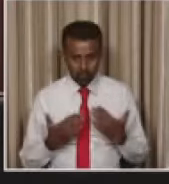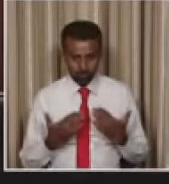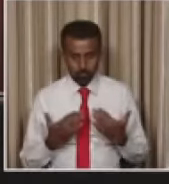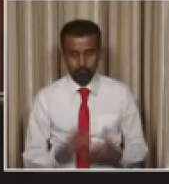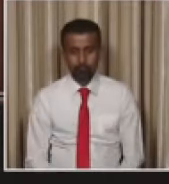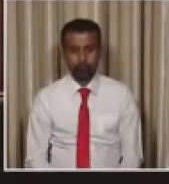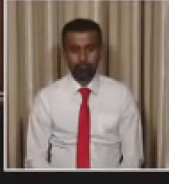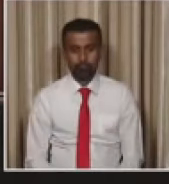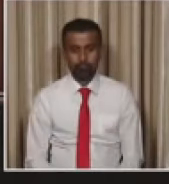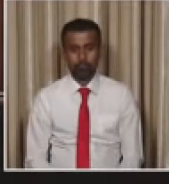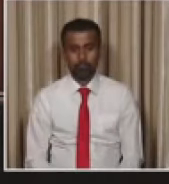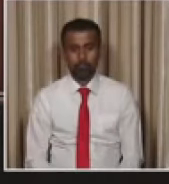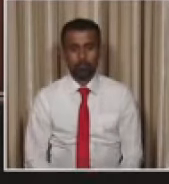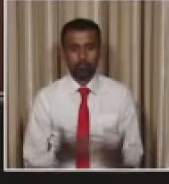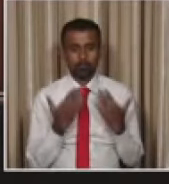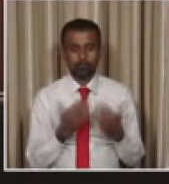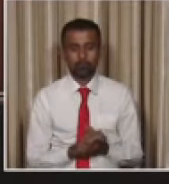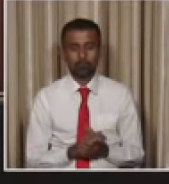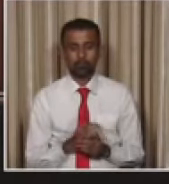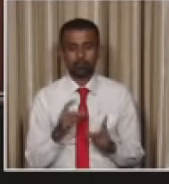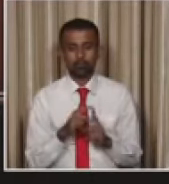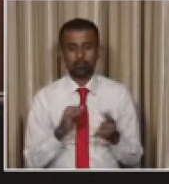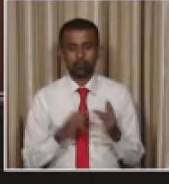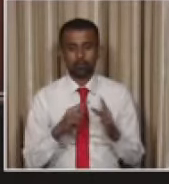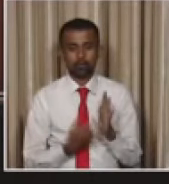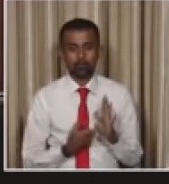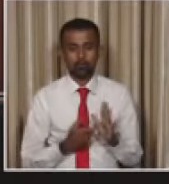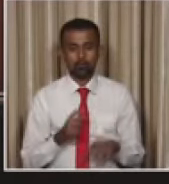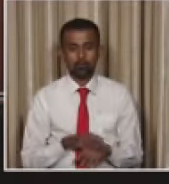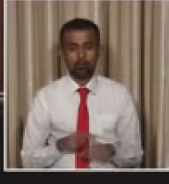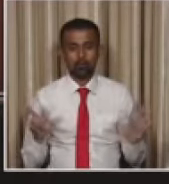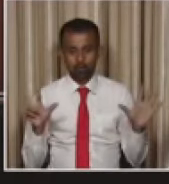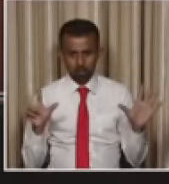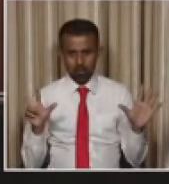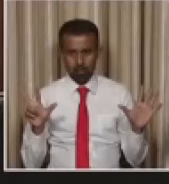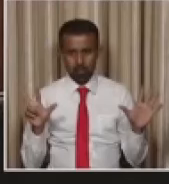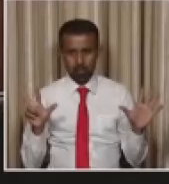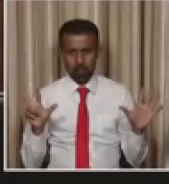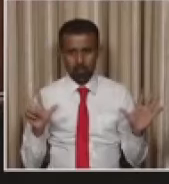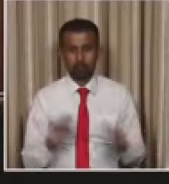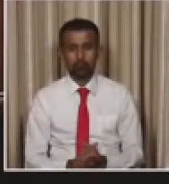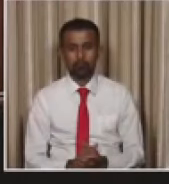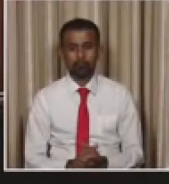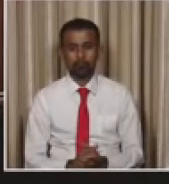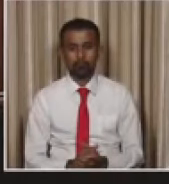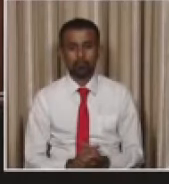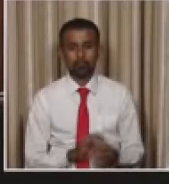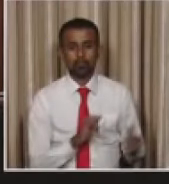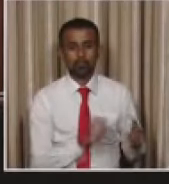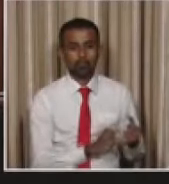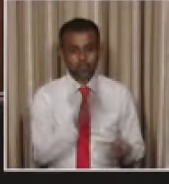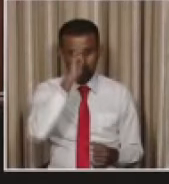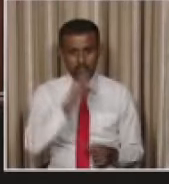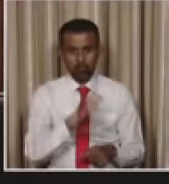Thank you very much, Honourable Member. Honourable Dayasiri Jayasekara, you have 8 minutes. Arape Surin Ragun Mata, Vinadi